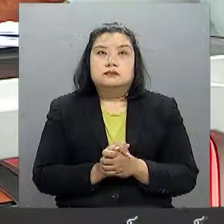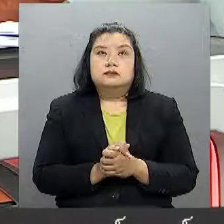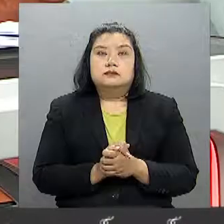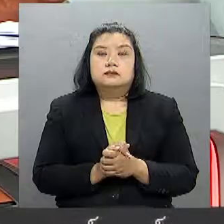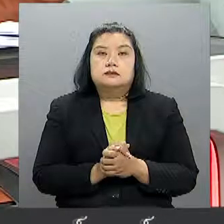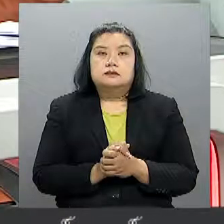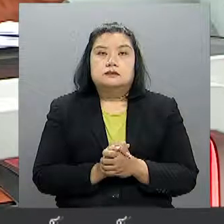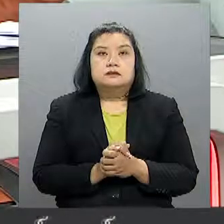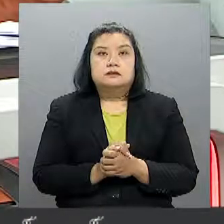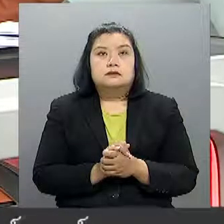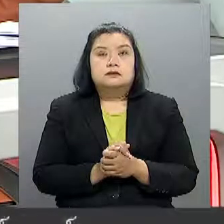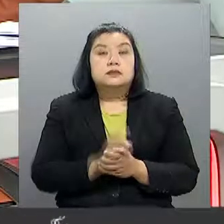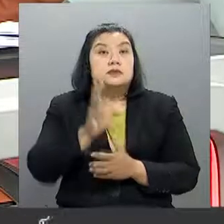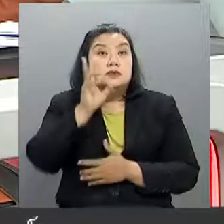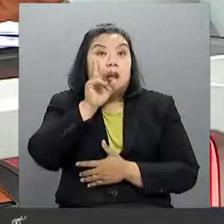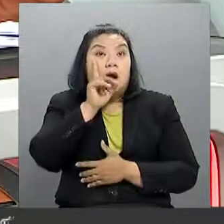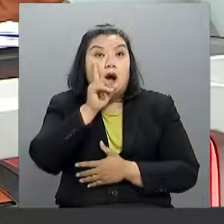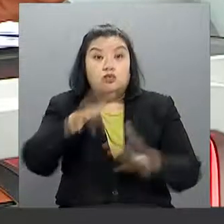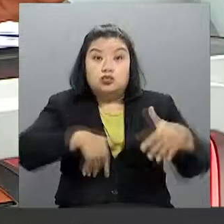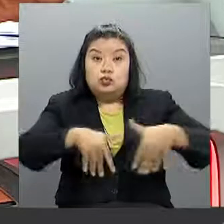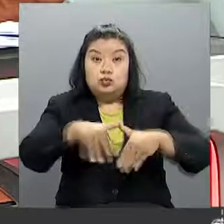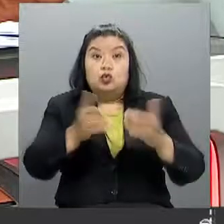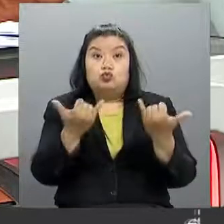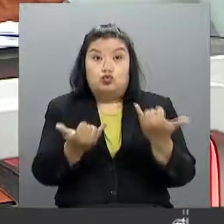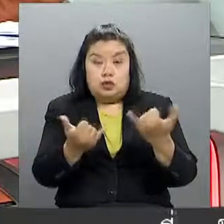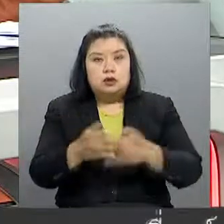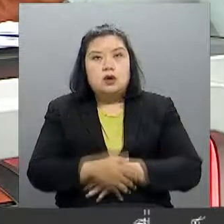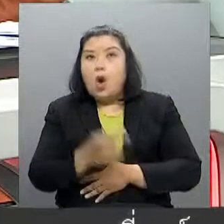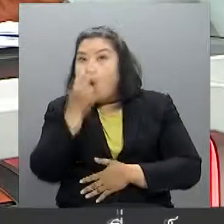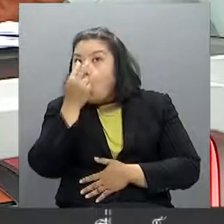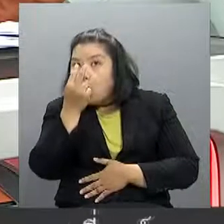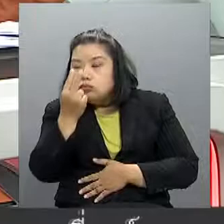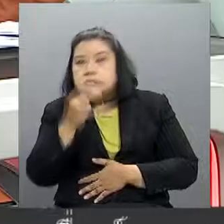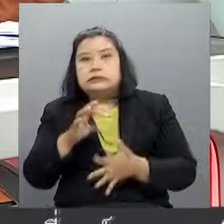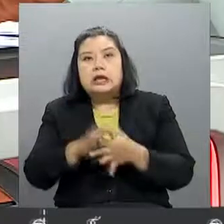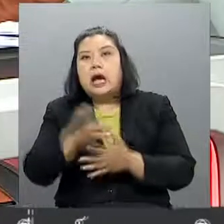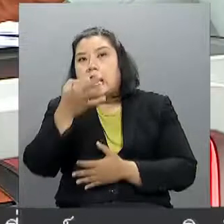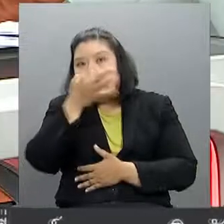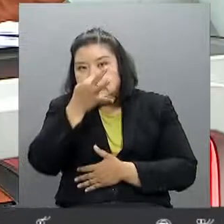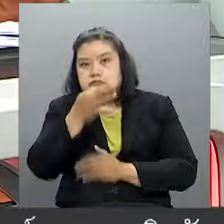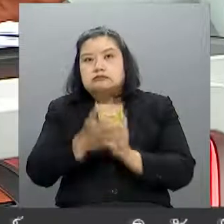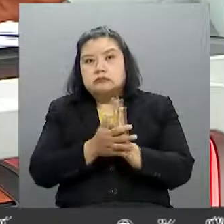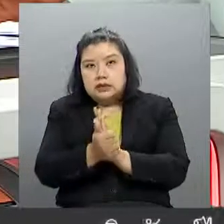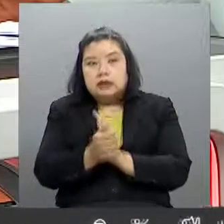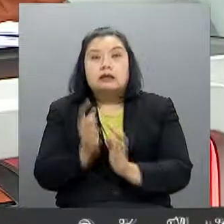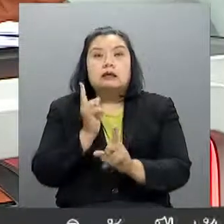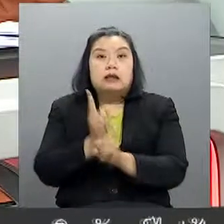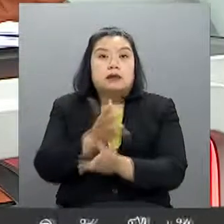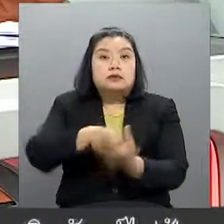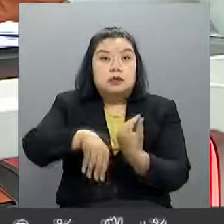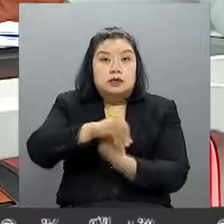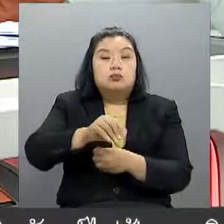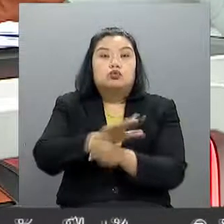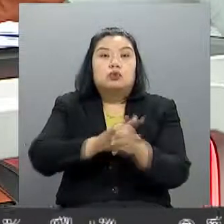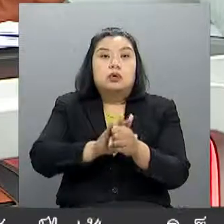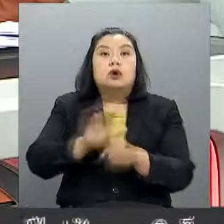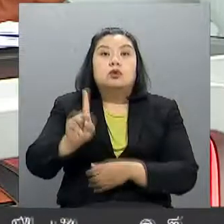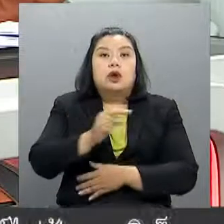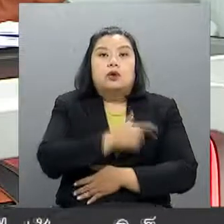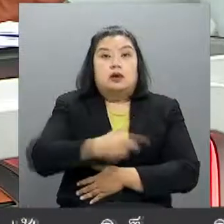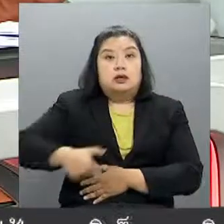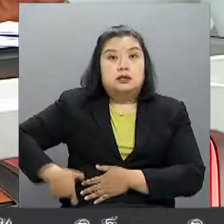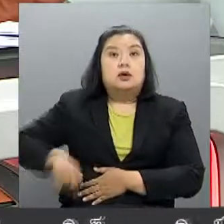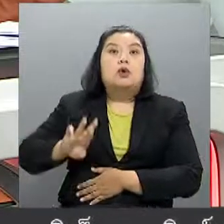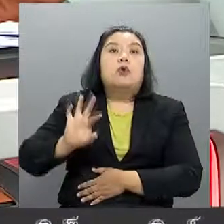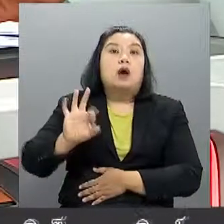Gen Z Reporter วันนี้นะครับติดตามการเรียนรู้และสร้างทักษะอาชีพตามแนวปรัชญาเศรษฐกิจพอเพียงนะครับของโรงเรียนวัดบางสามจังหวัดสุพรร